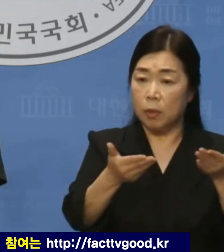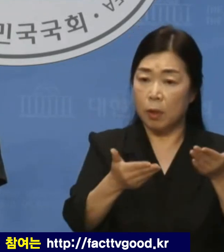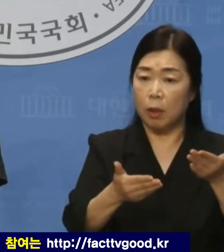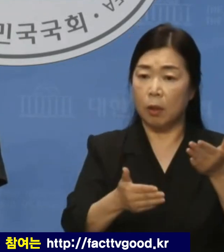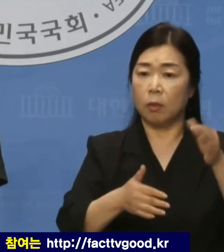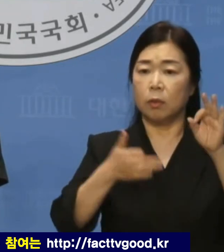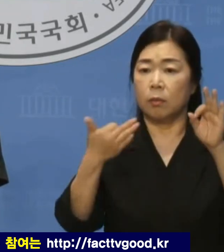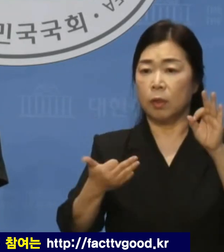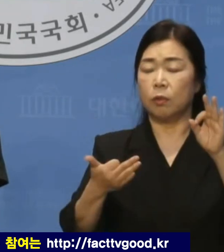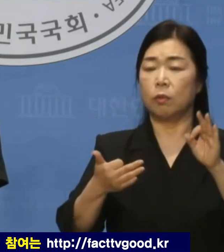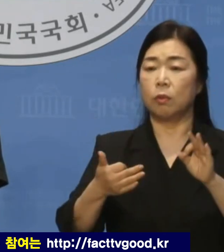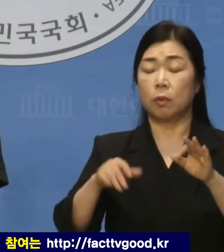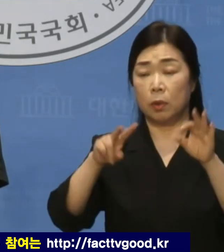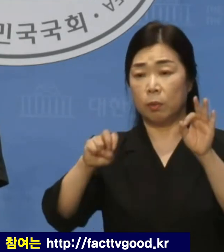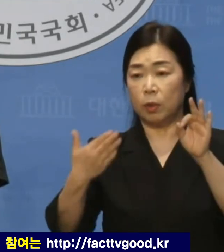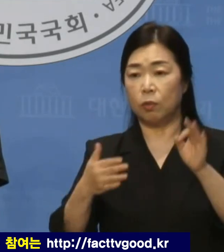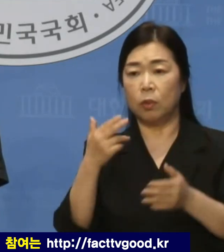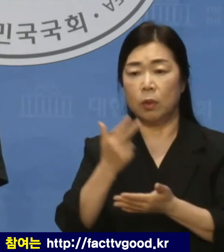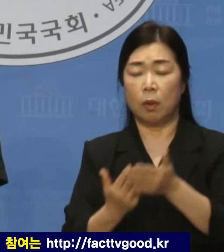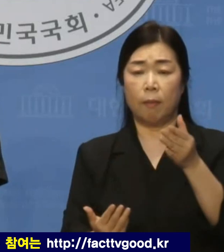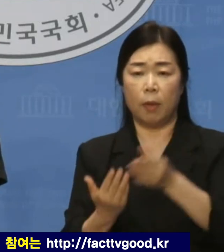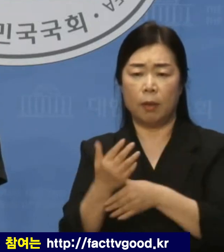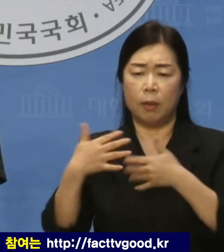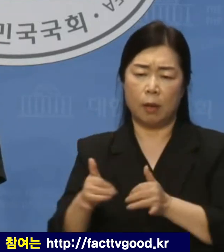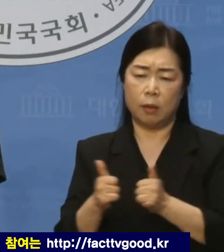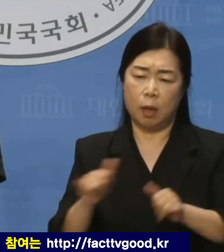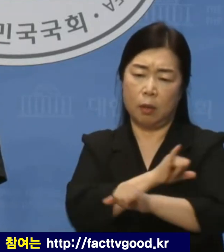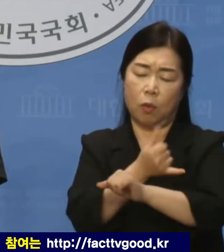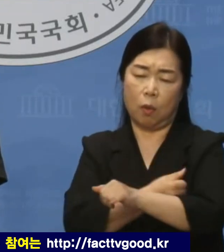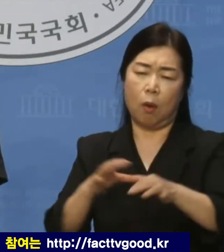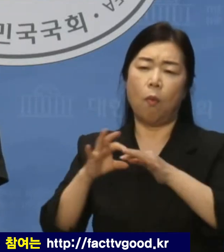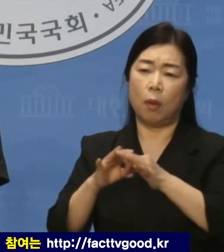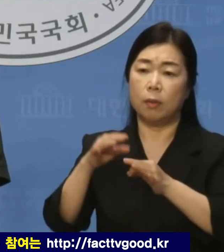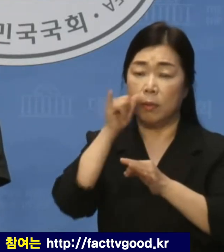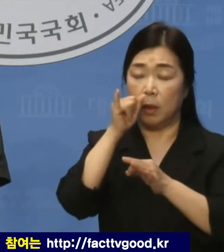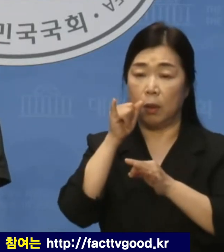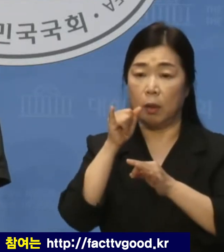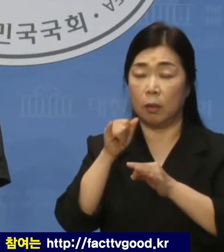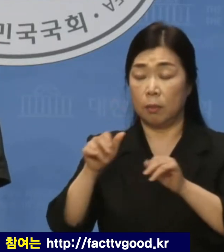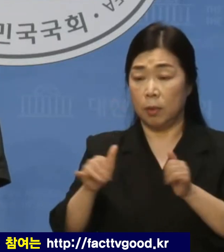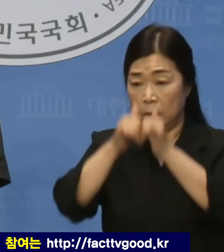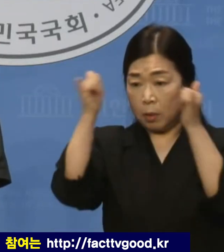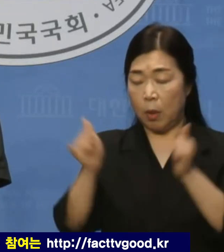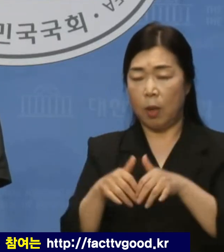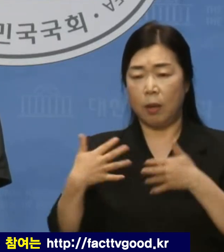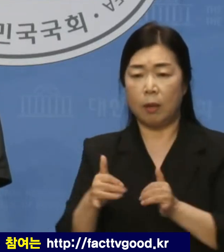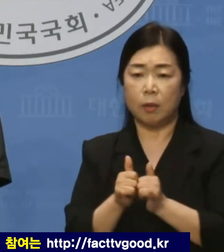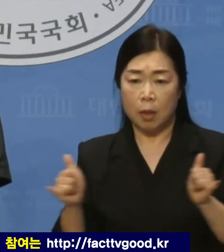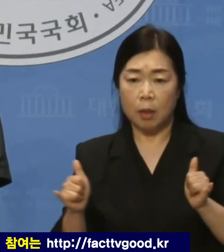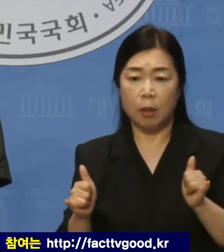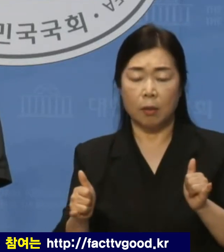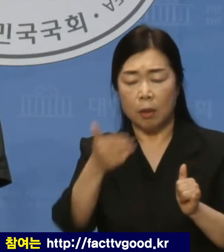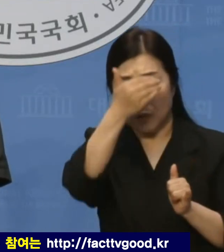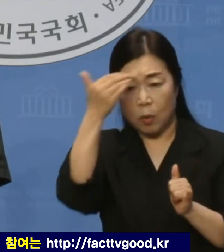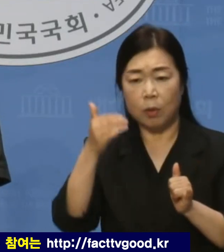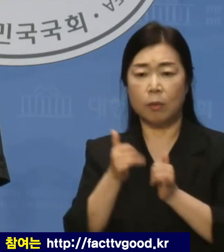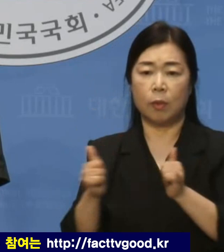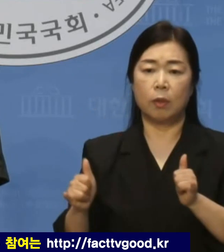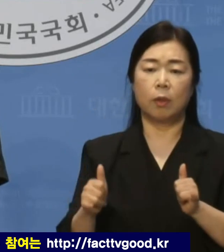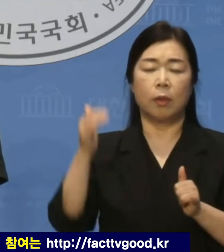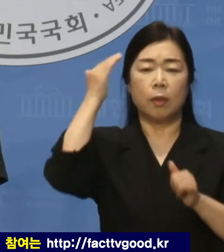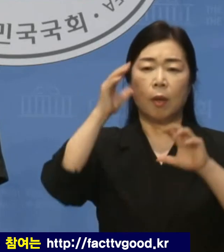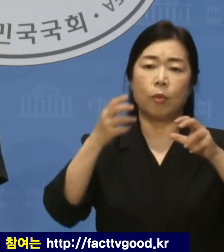이태원 참사와 약자들의 인권은 맞닿아 있다고 생각합니다. 우리 사회에서 약자로 취급받는 20대 청년들은